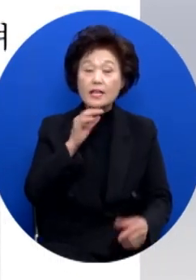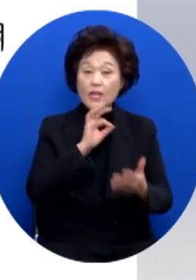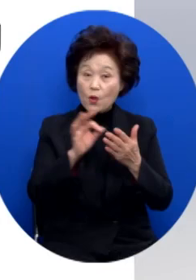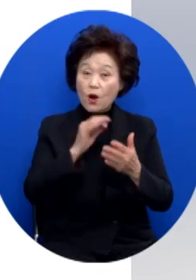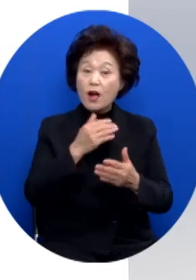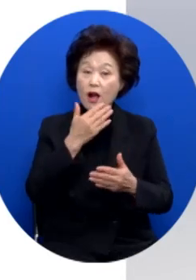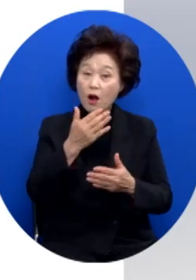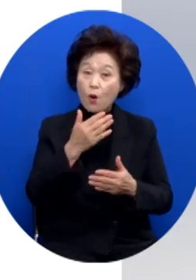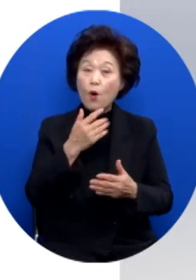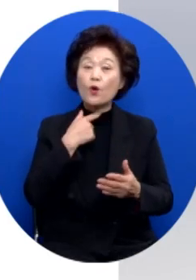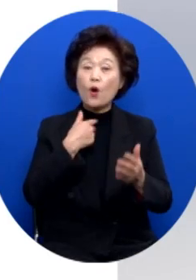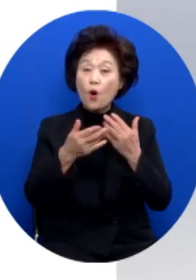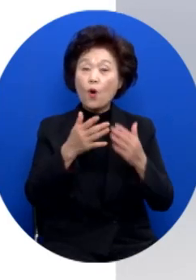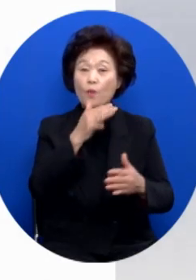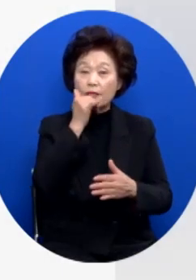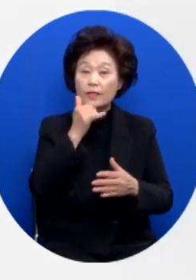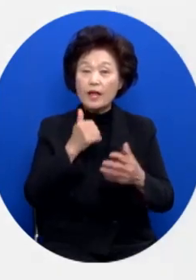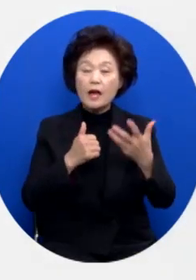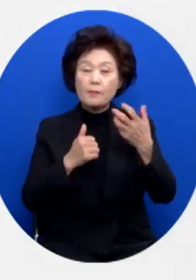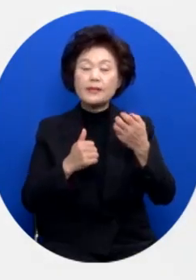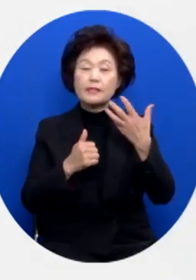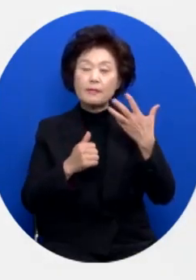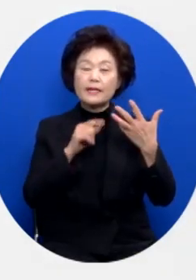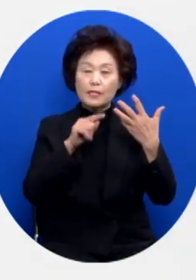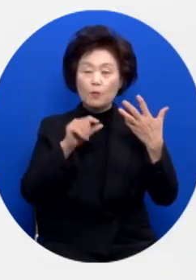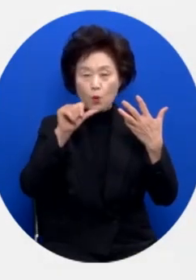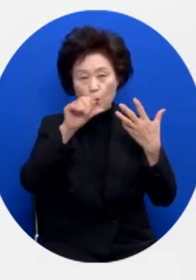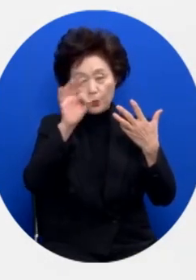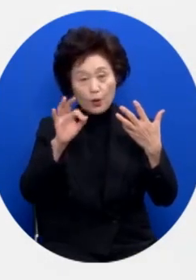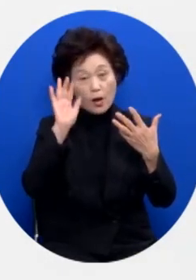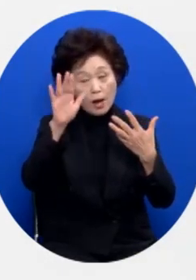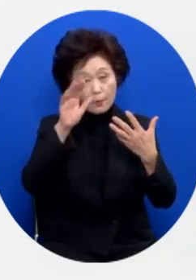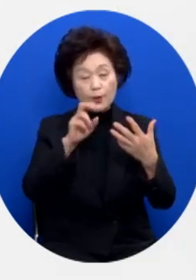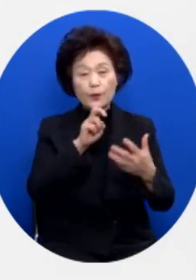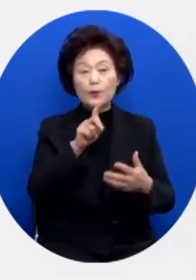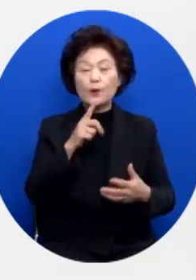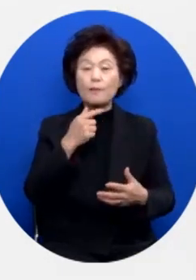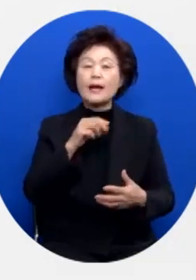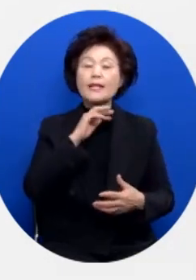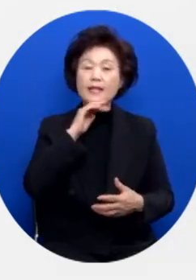74%로 나타났습니다. 또 앞으로 만나이를 사용하겠다 답한 비율도